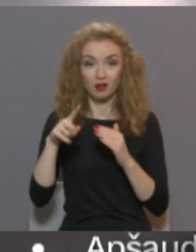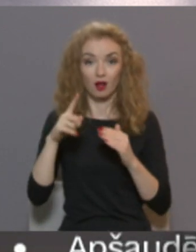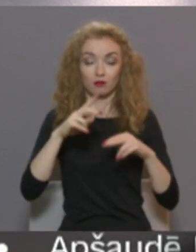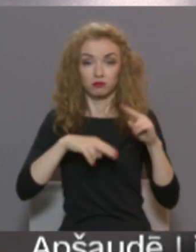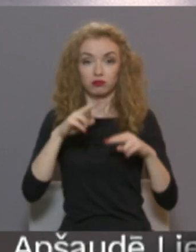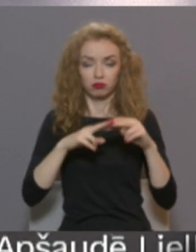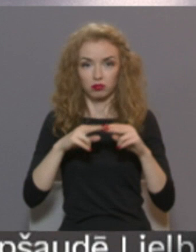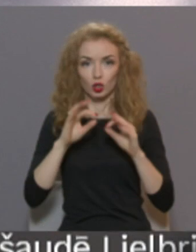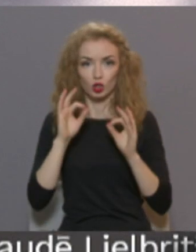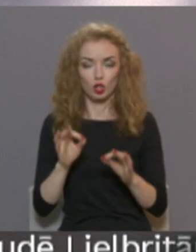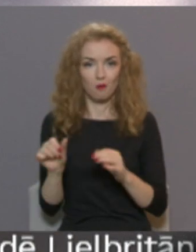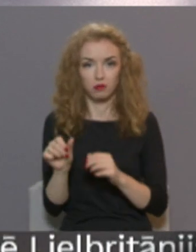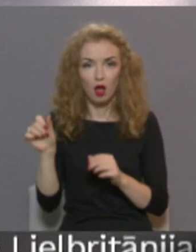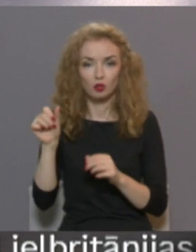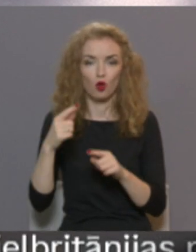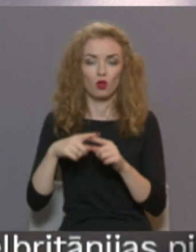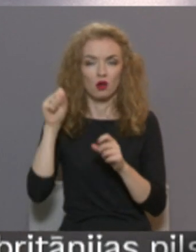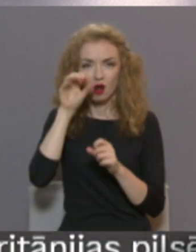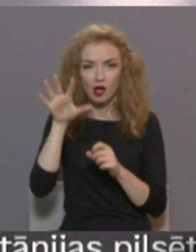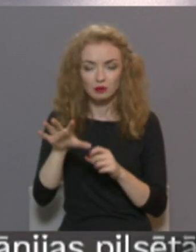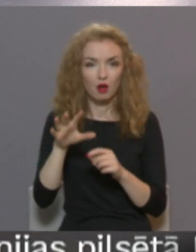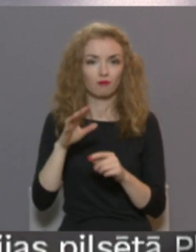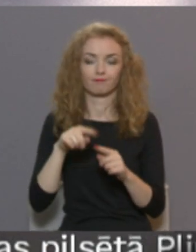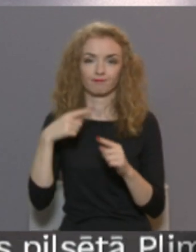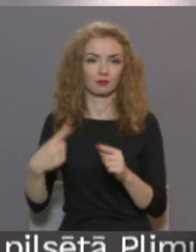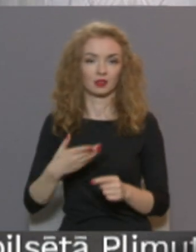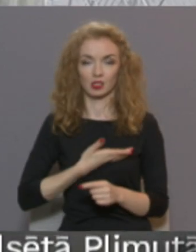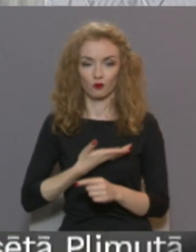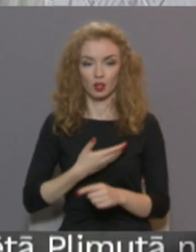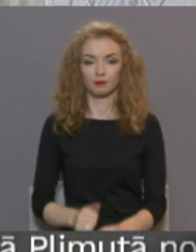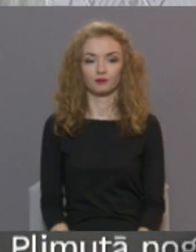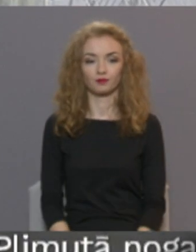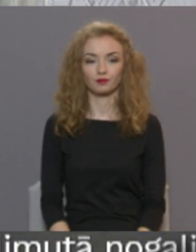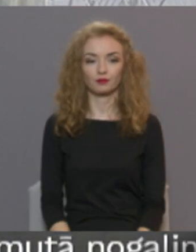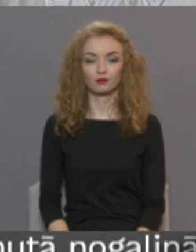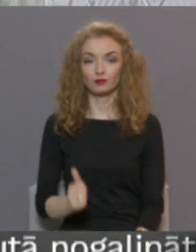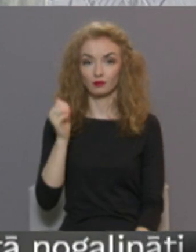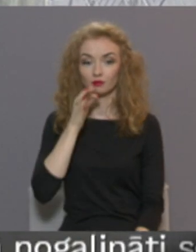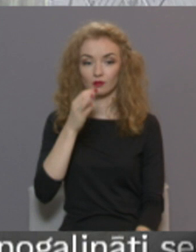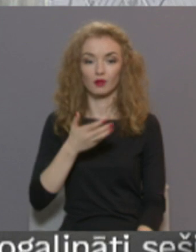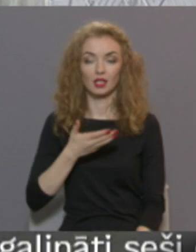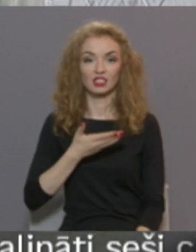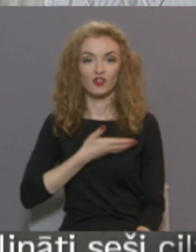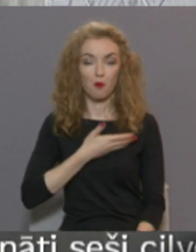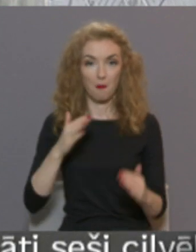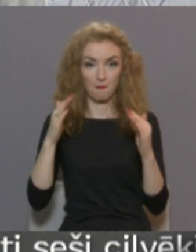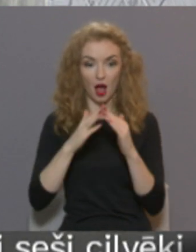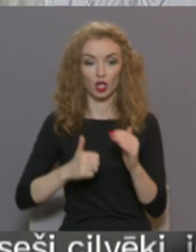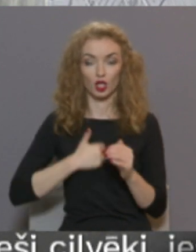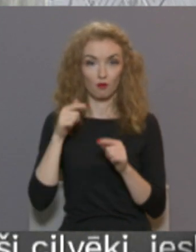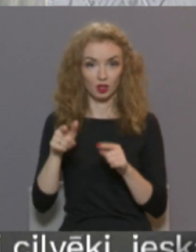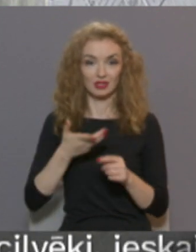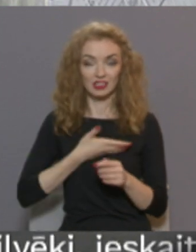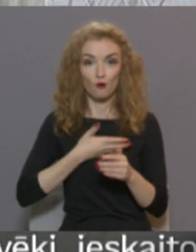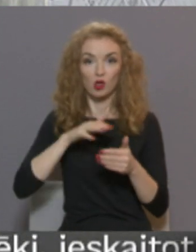nederīgām dzīvošanai zemā apgaismojuma līmeņa dēļ. Un dzīvojamā māja īpašniekiem, kam vārda tiešā nozīmē, ir jādzīvo